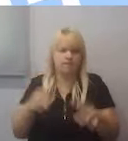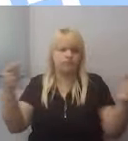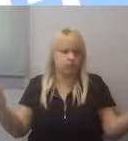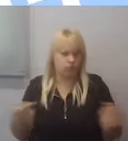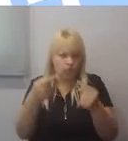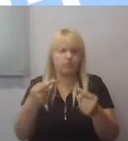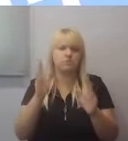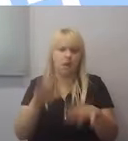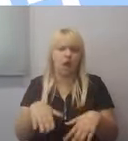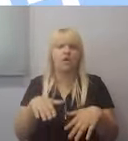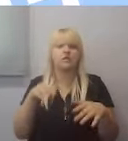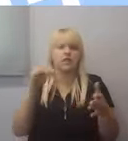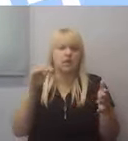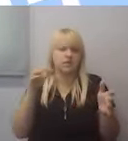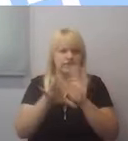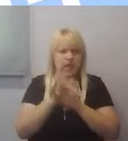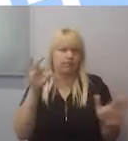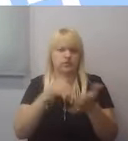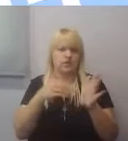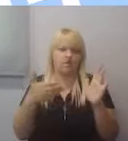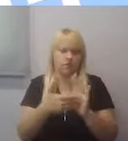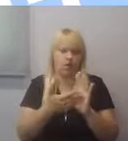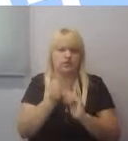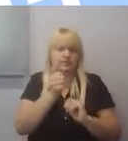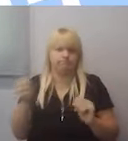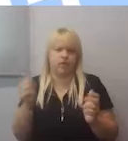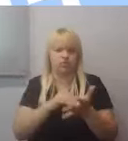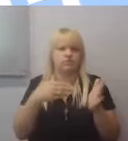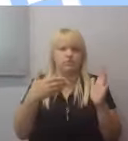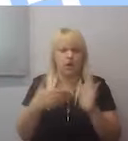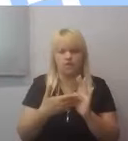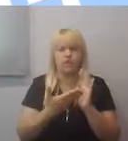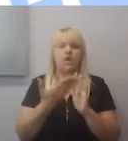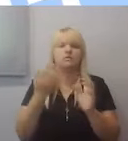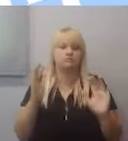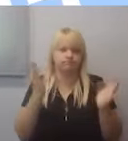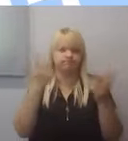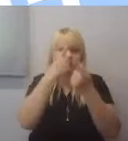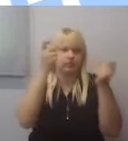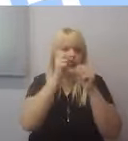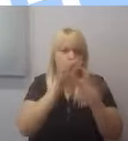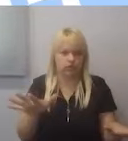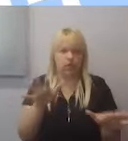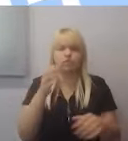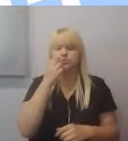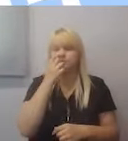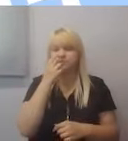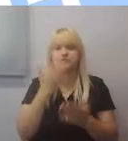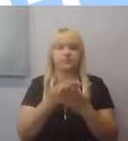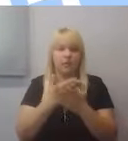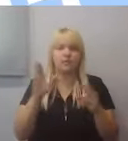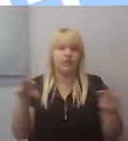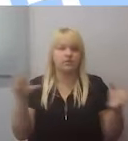izslodināšanu gadījumā ja ministru kabinets nepaspēj ja tas iebrukums ir pēkšņis un un kabinets nav paspējis sākt darboties